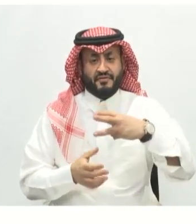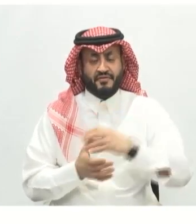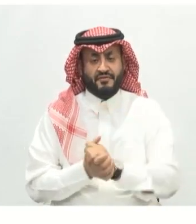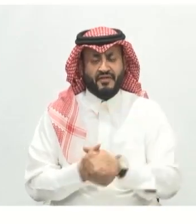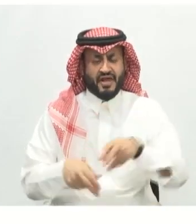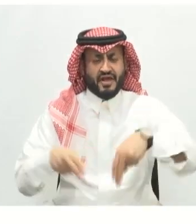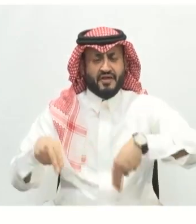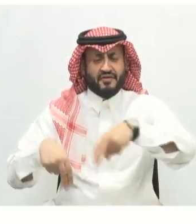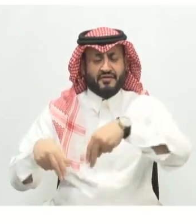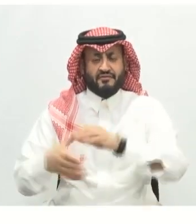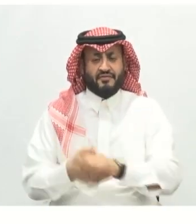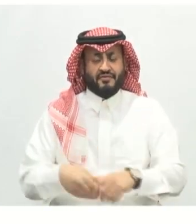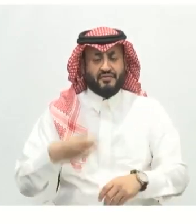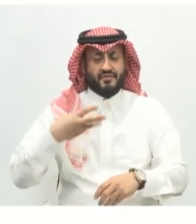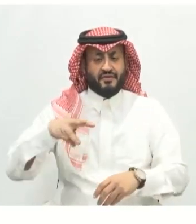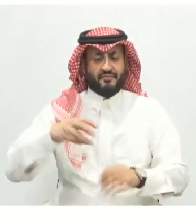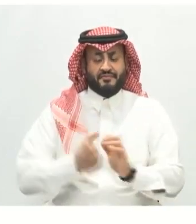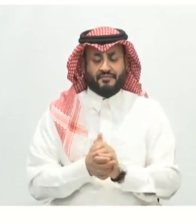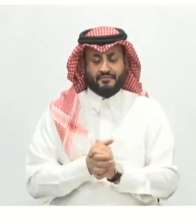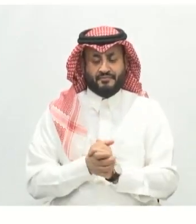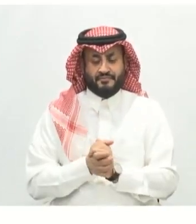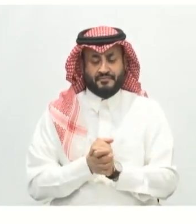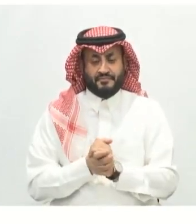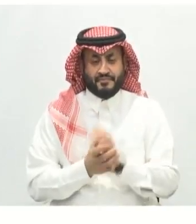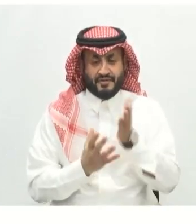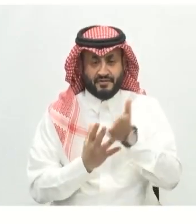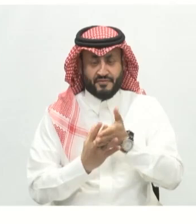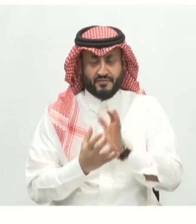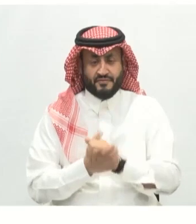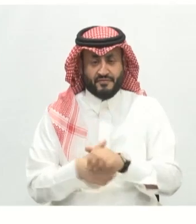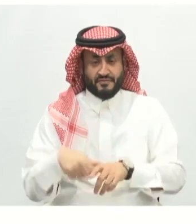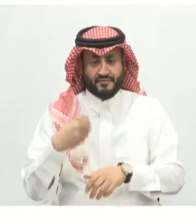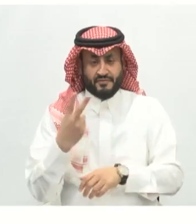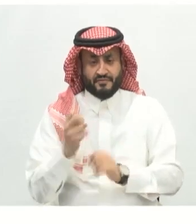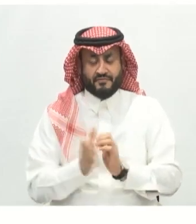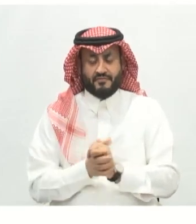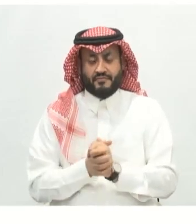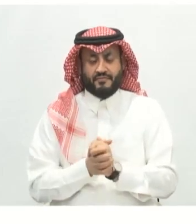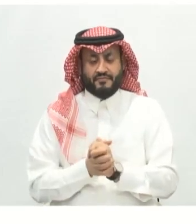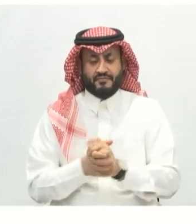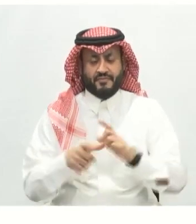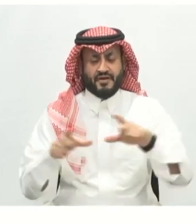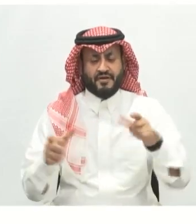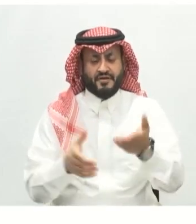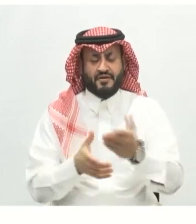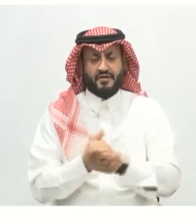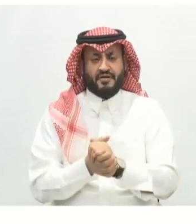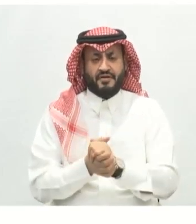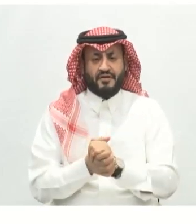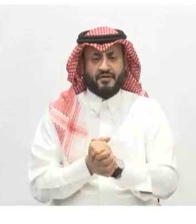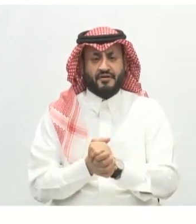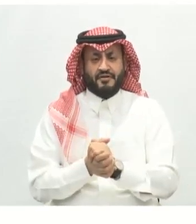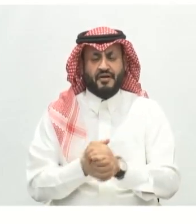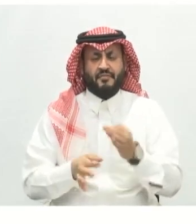المسارات الصف الثالث ثانوي الفصل الدراسي الثاني مادتنا الماده الجميله